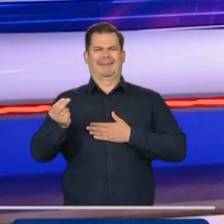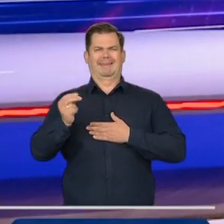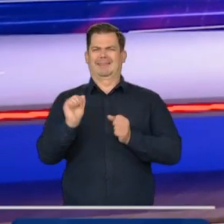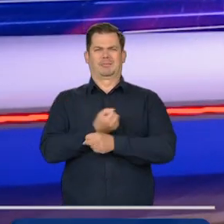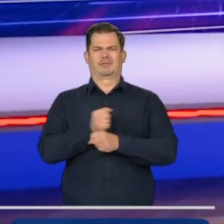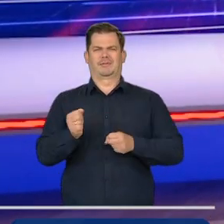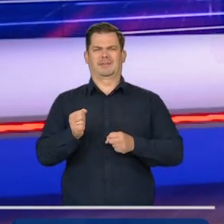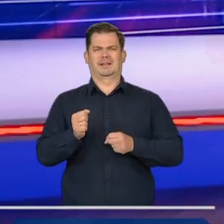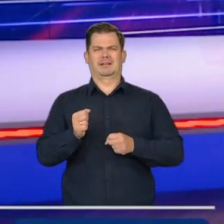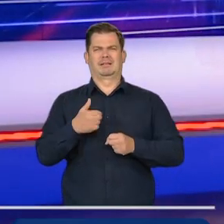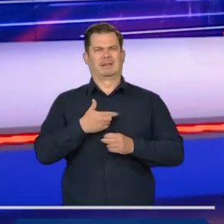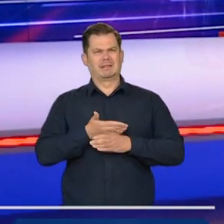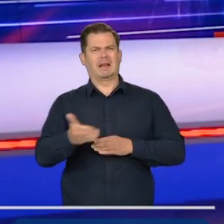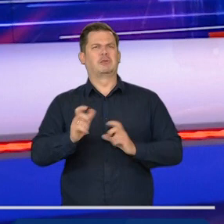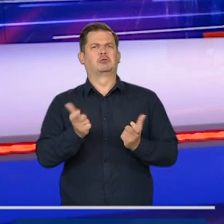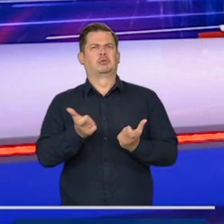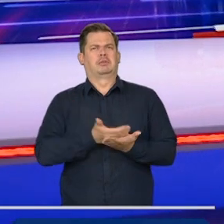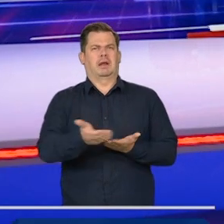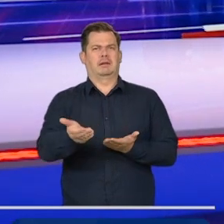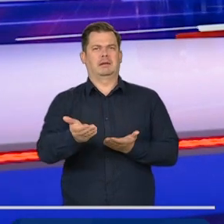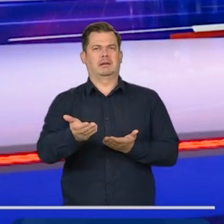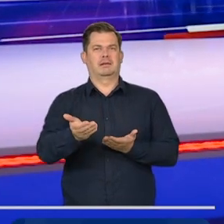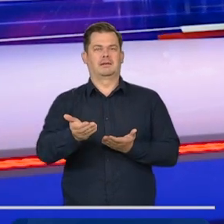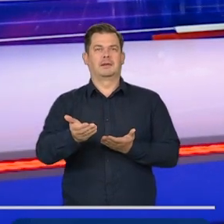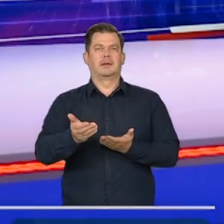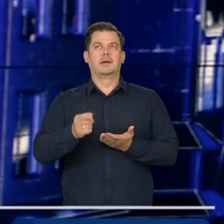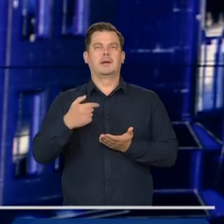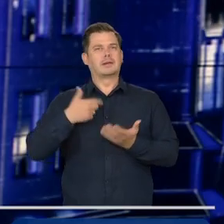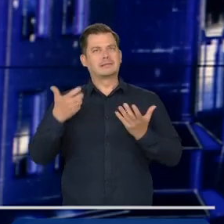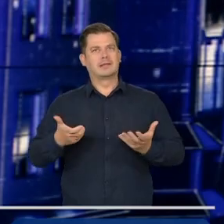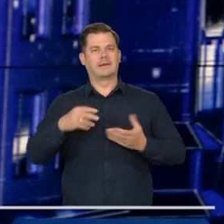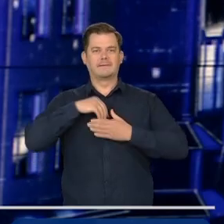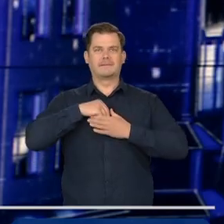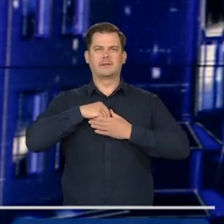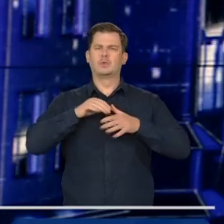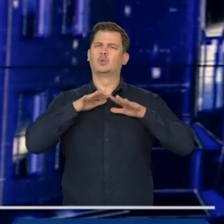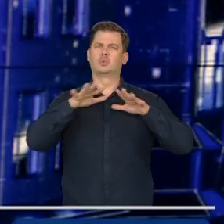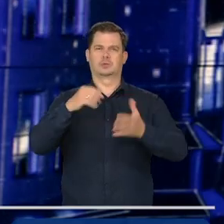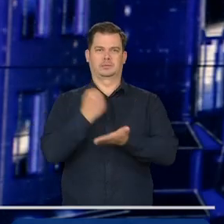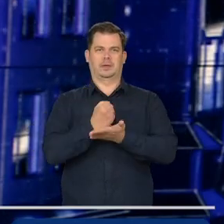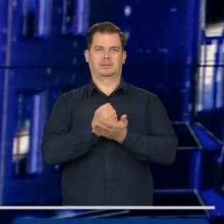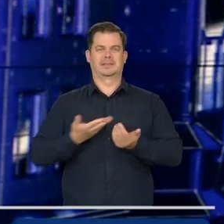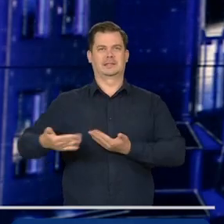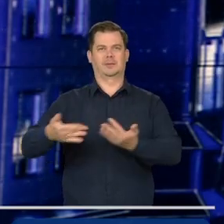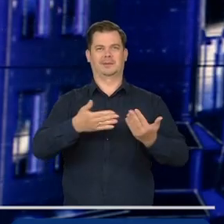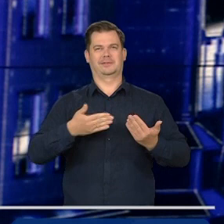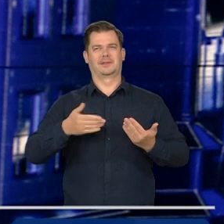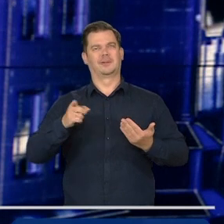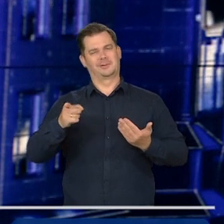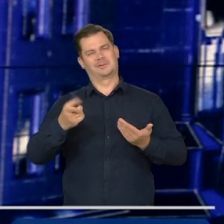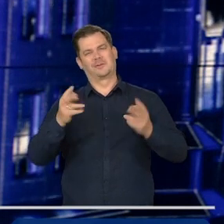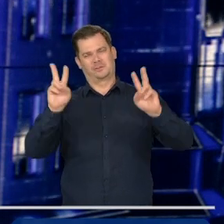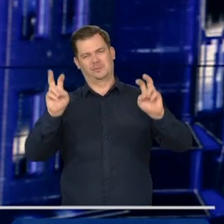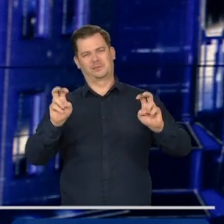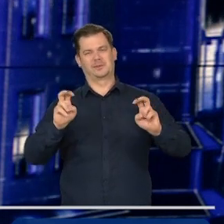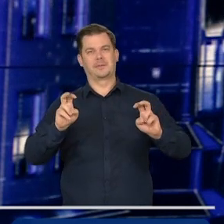niemożliwe. To jest po prostu coś, z czym się nie godzimy. Mamy jeszcze tyle spraw do załatwienia, tak mówiąc troszeczkę kolokwialnie.